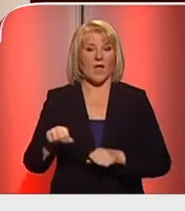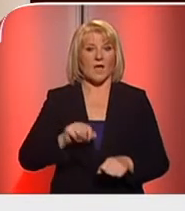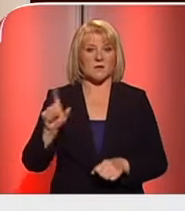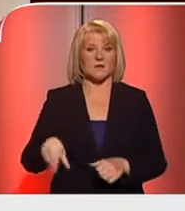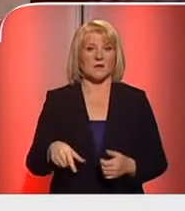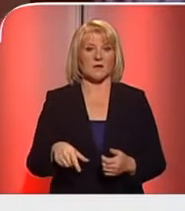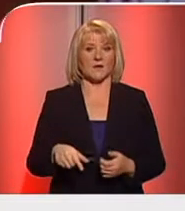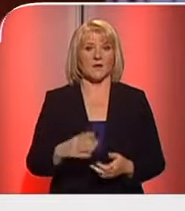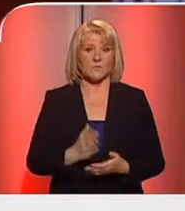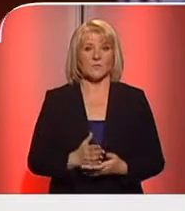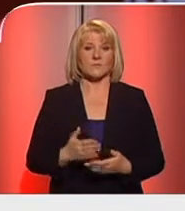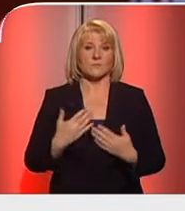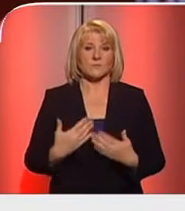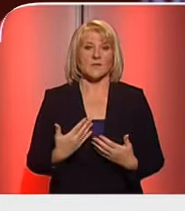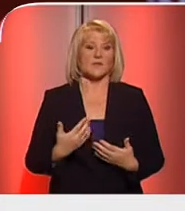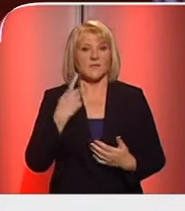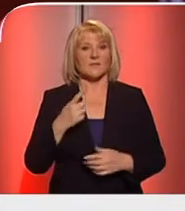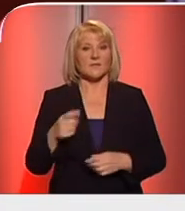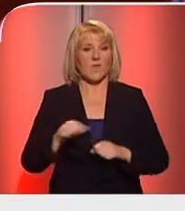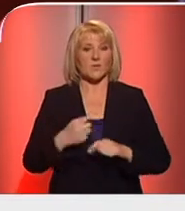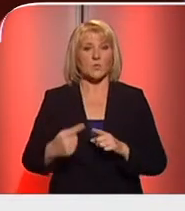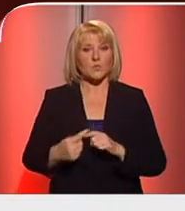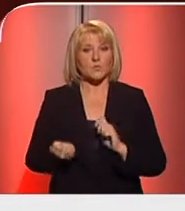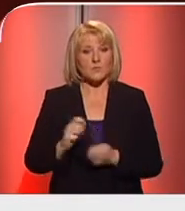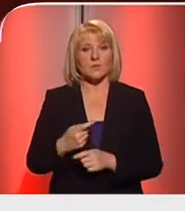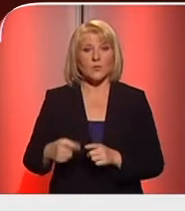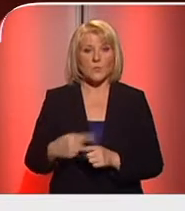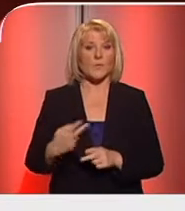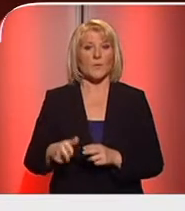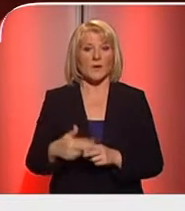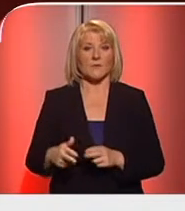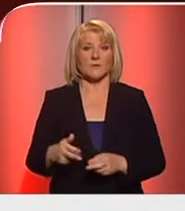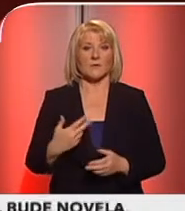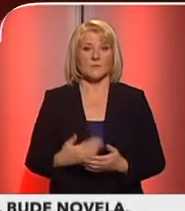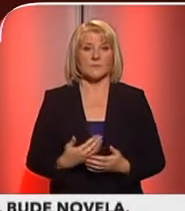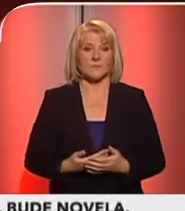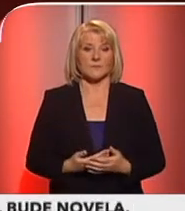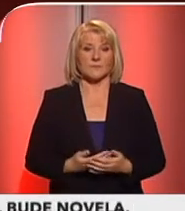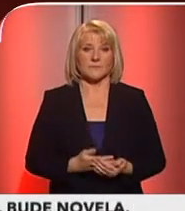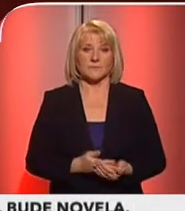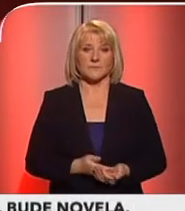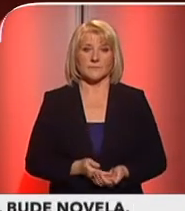své reformy a že teda zkrátka, protože mám politický mandát, tak řekla, že v nich tímto směrem chce pokračovat.